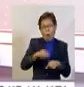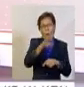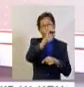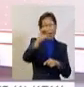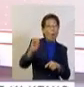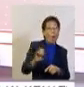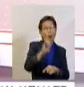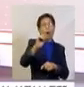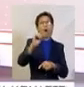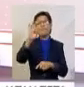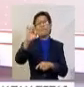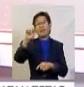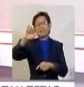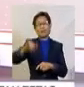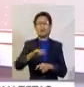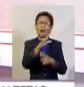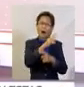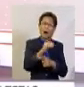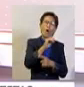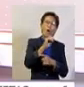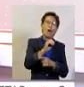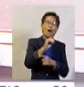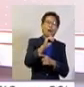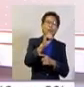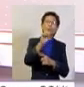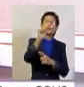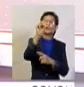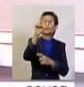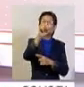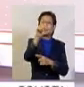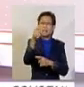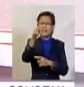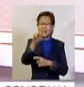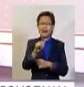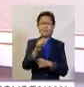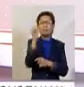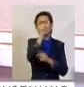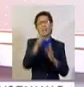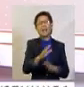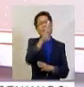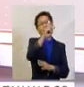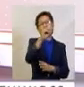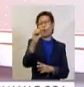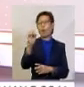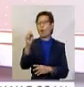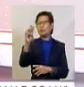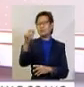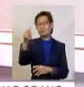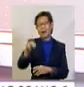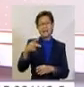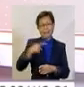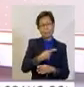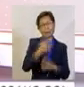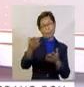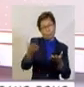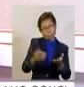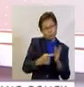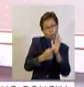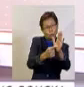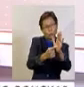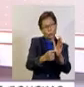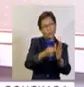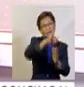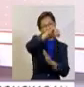lagu Suzana juga. Betul. Lagu terawal yang dirakamkan oleh penyanyi M. Osman. Namun kami bukan nak bawa cerita M. Osman, kami juga nak bawakan kisah